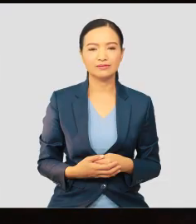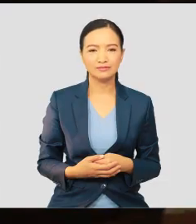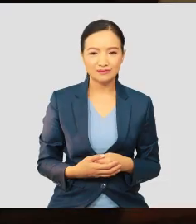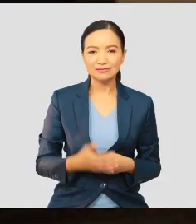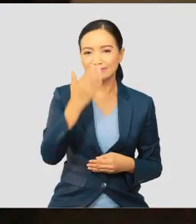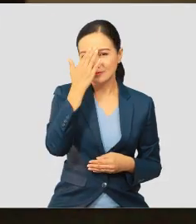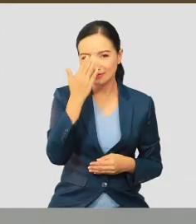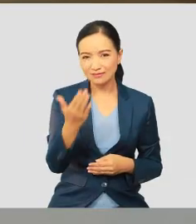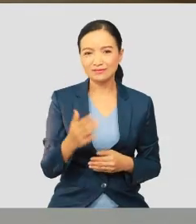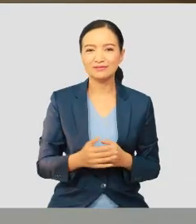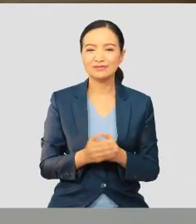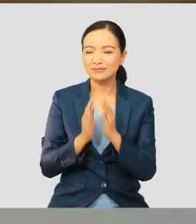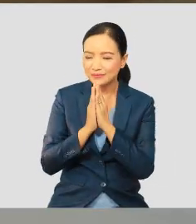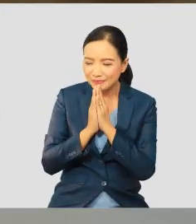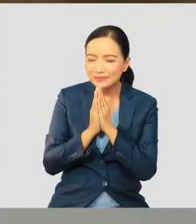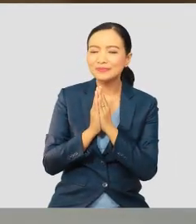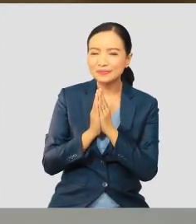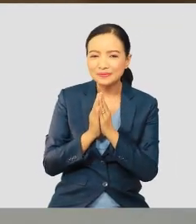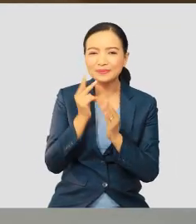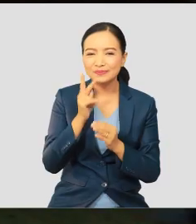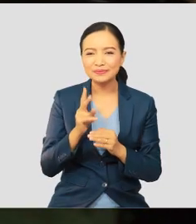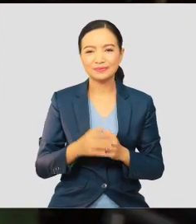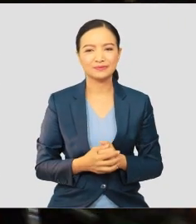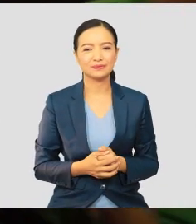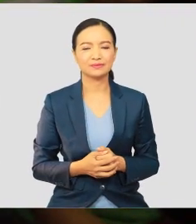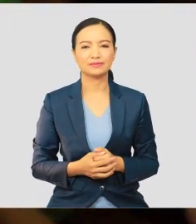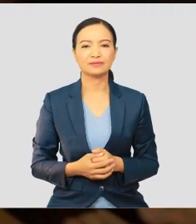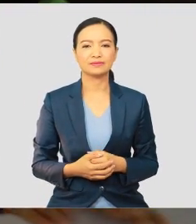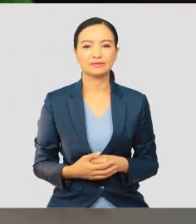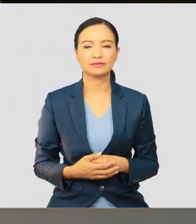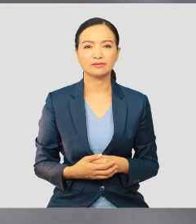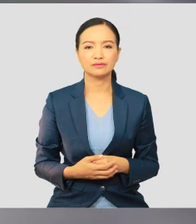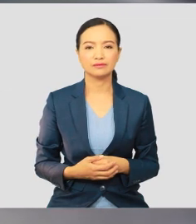สวัสดีครับ สวัสดีค ่ ะ สวัสดีครับ